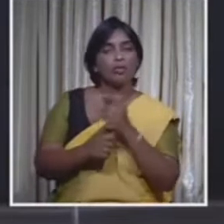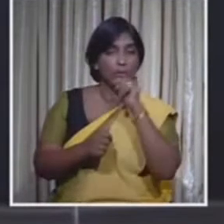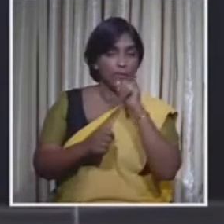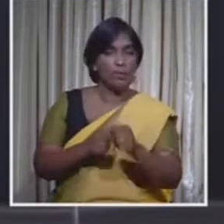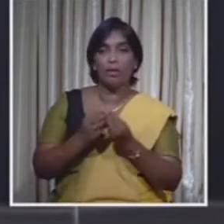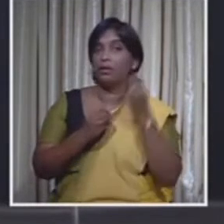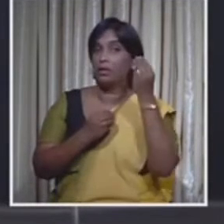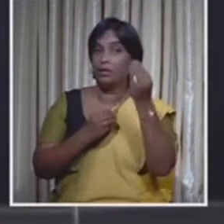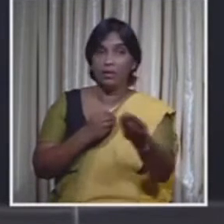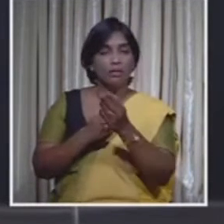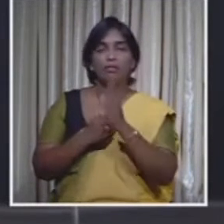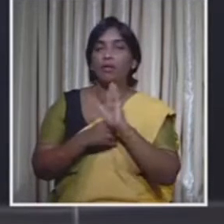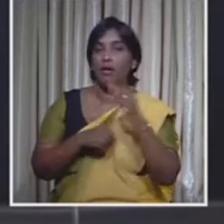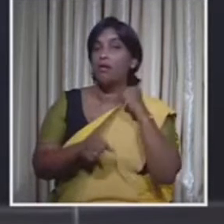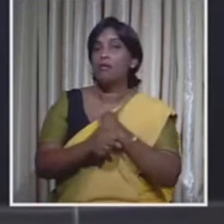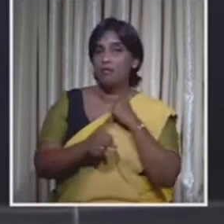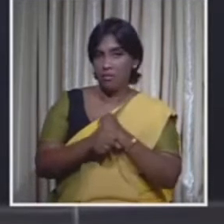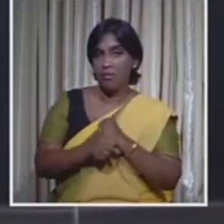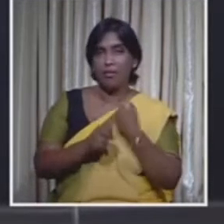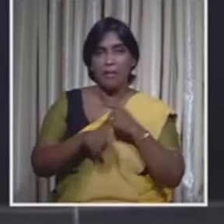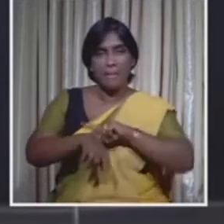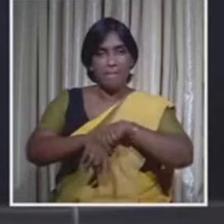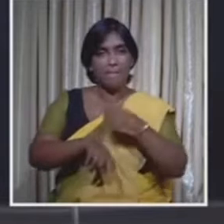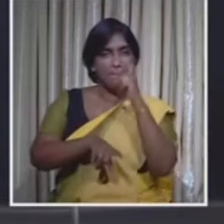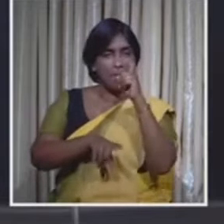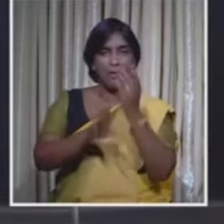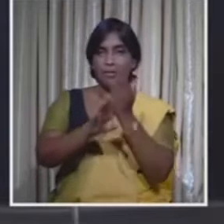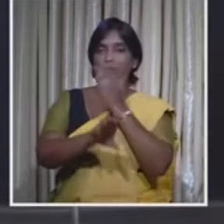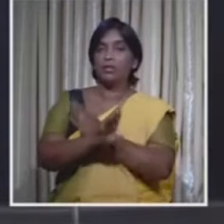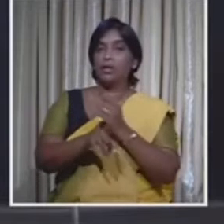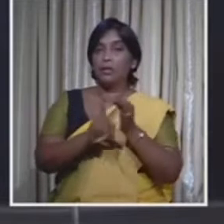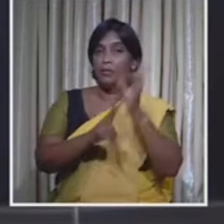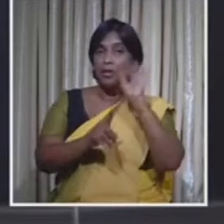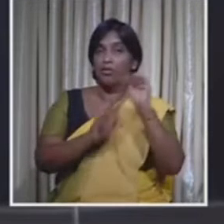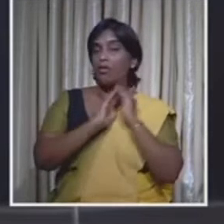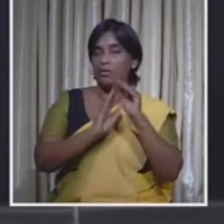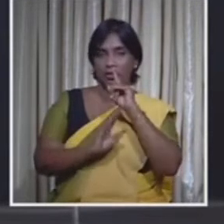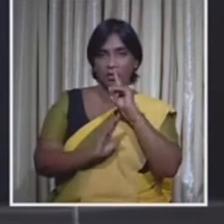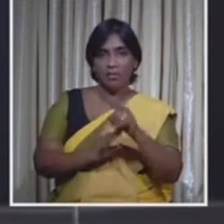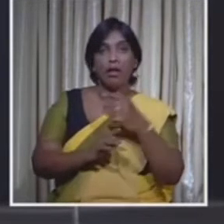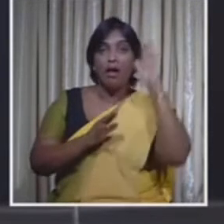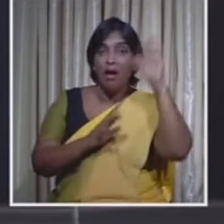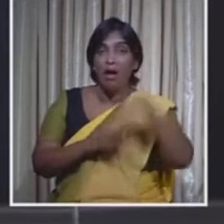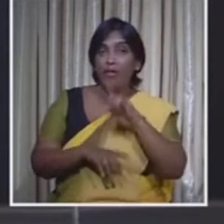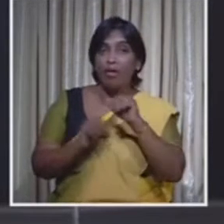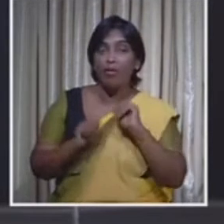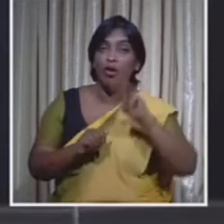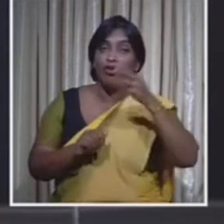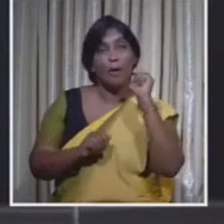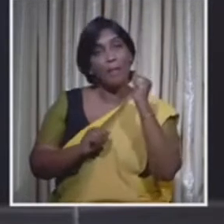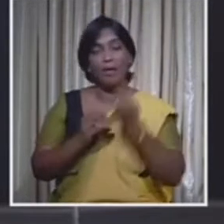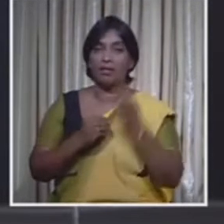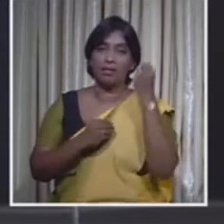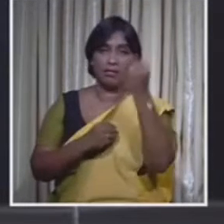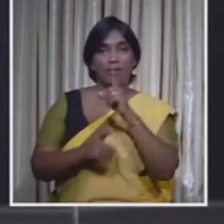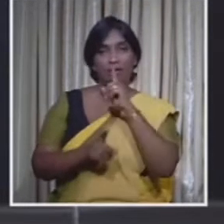කිසිවිටකත් ලබා නොදේ කියලා ජනාධිපතිතුමා මීට පය භාගයකට ඉස්සෙල්ලා ජනාධිපති කාර්යාලය කිව්වා. ආවේ කොහොමද 350ට දෙන්නම්